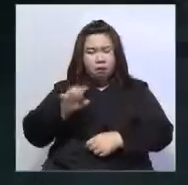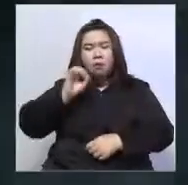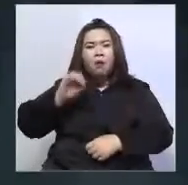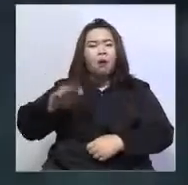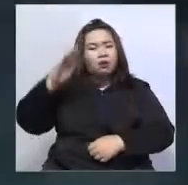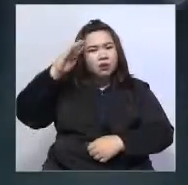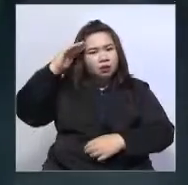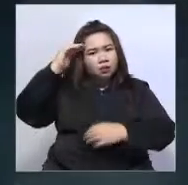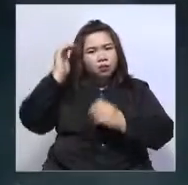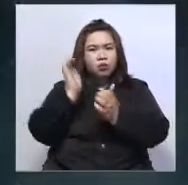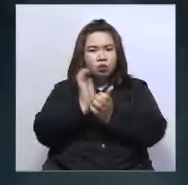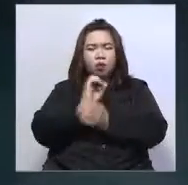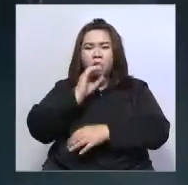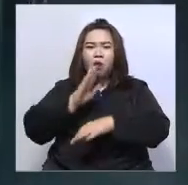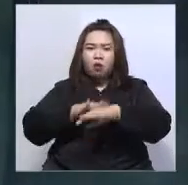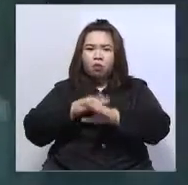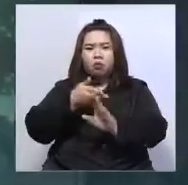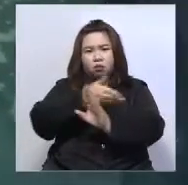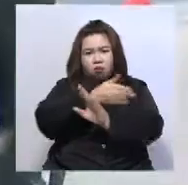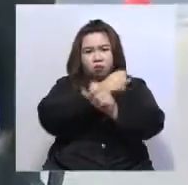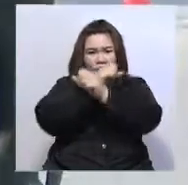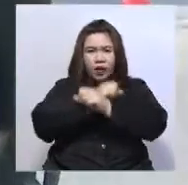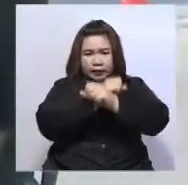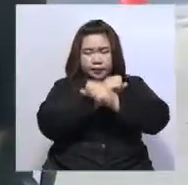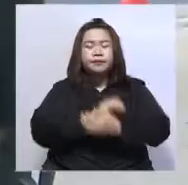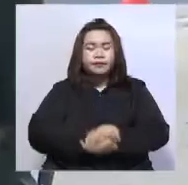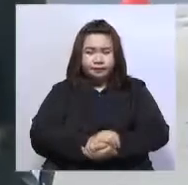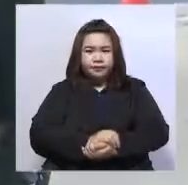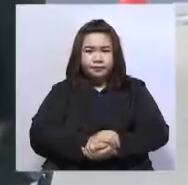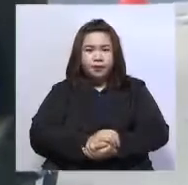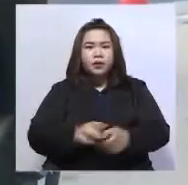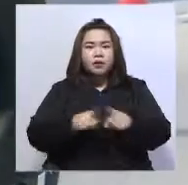พื่อป้องกันการก่อเหตุค่ะนั่นก็เป็นเรื่องของการขอความร่วม